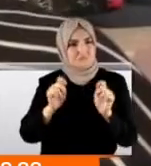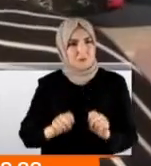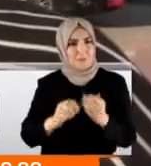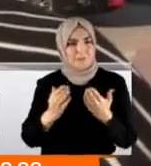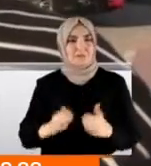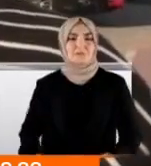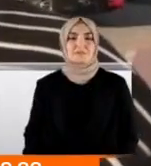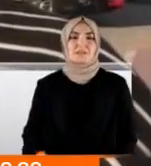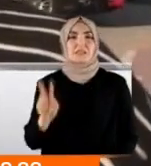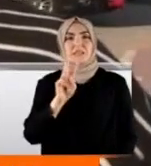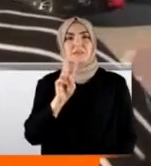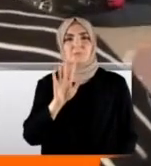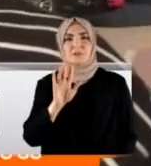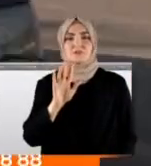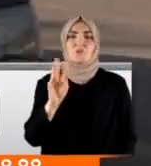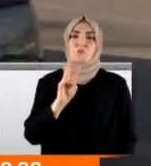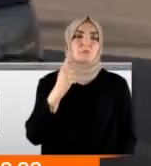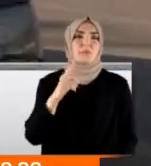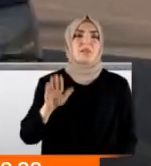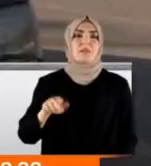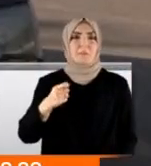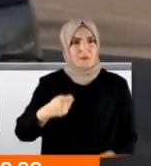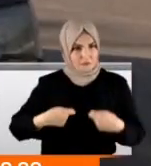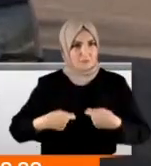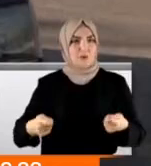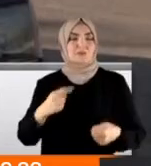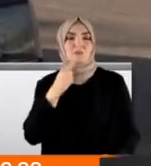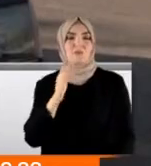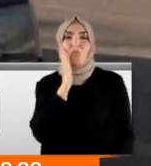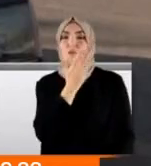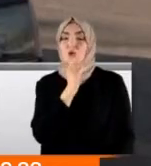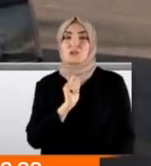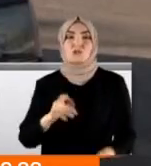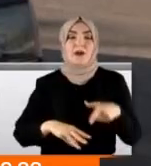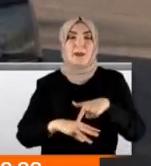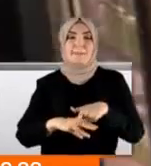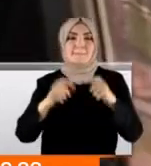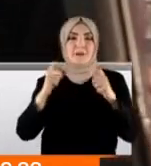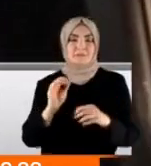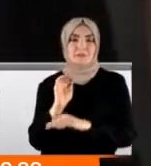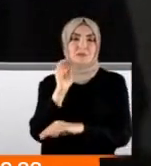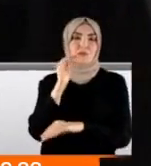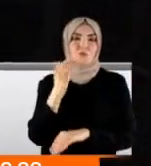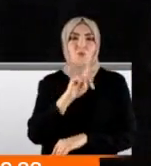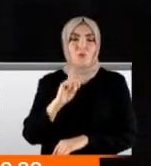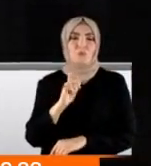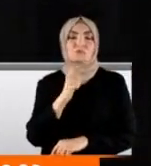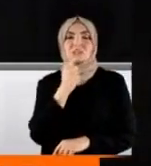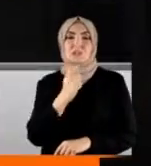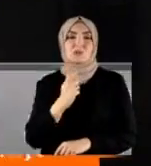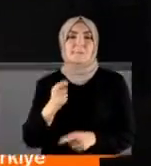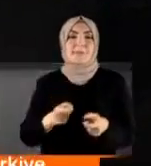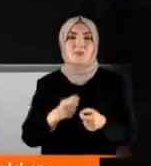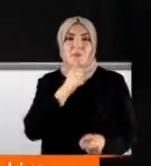Bir 25 bin 30 bin lira para gömdüm bu aracı yapmak için. Tokat Erbaa'da yaşayan 19 yaşındaki Beytullah Çetinkaya geçen yıl 2001'de üretimine